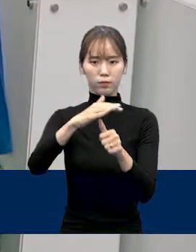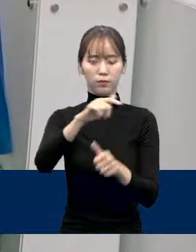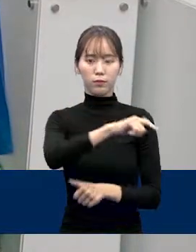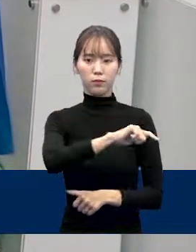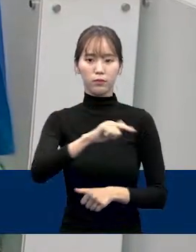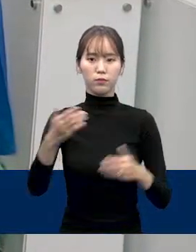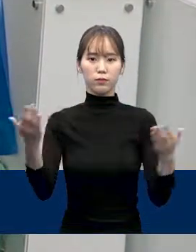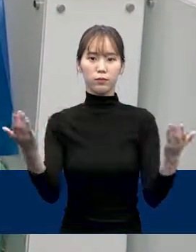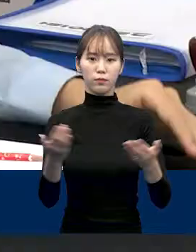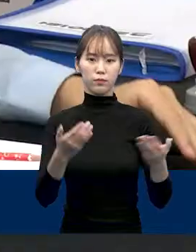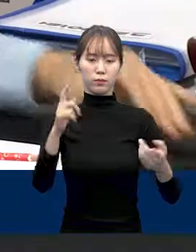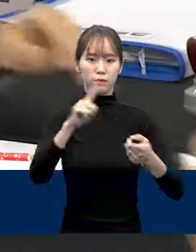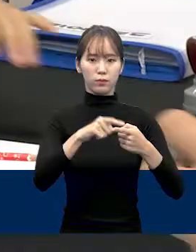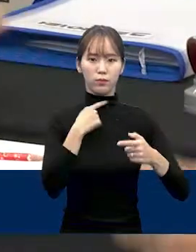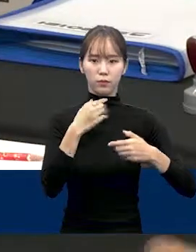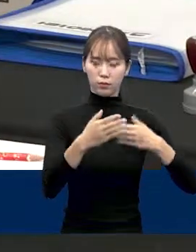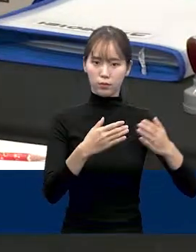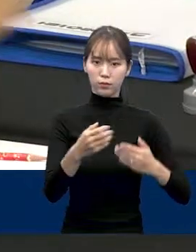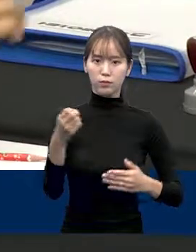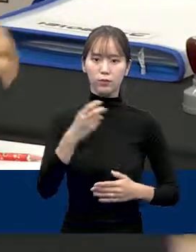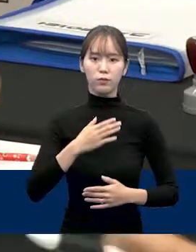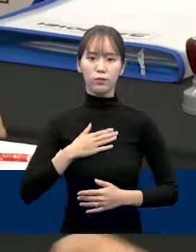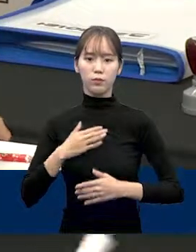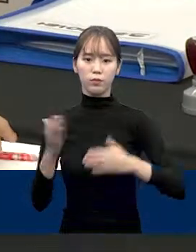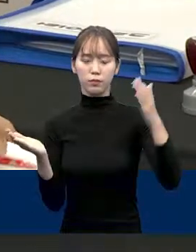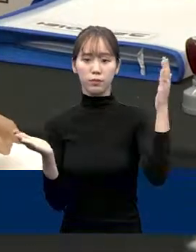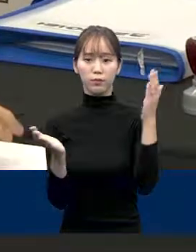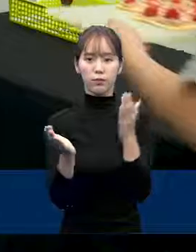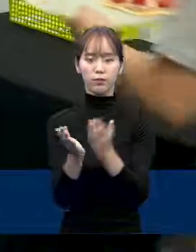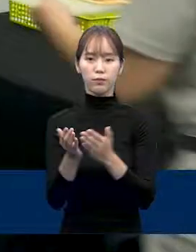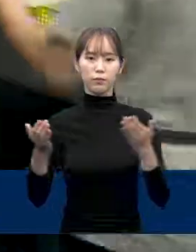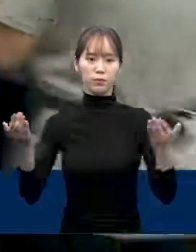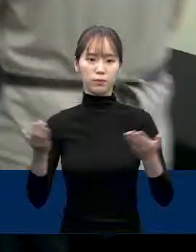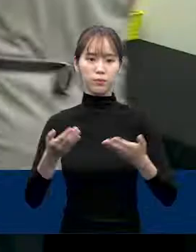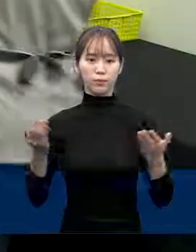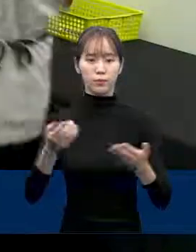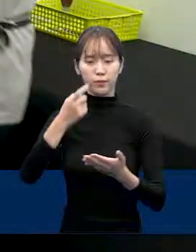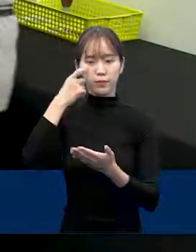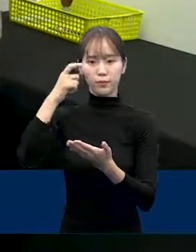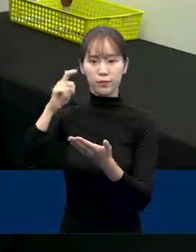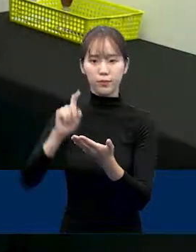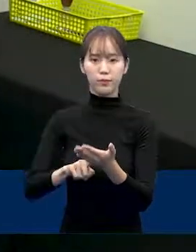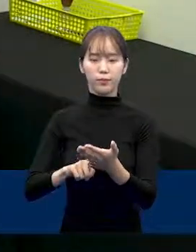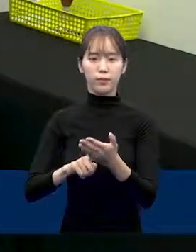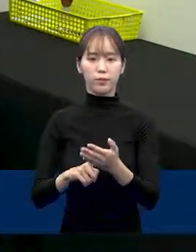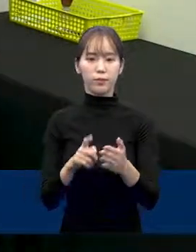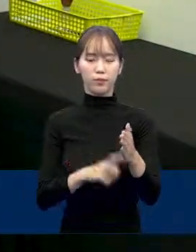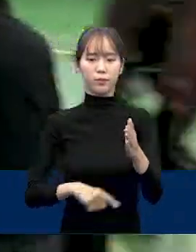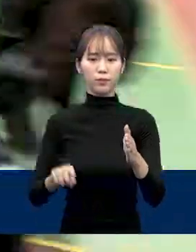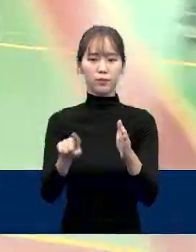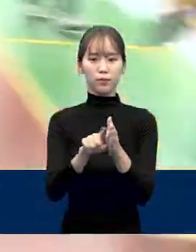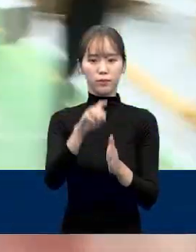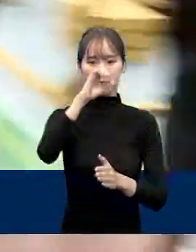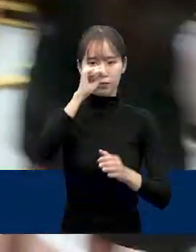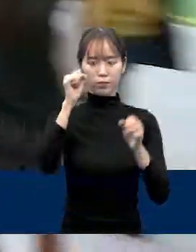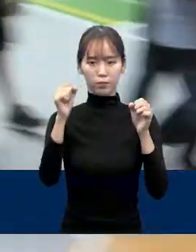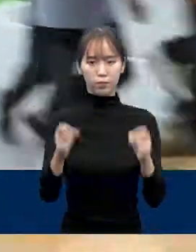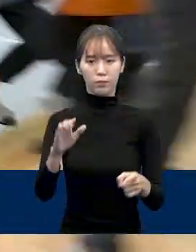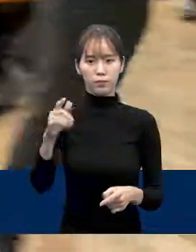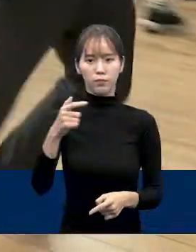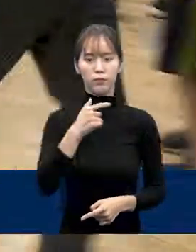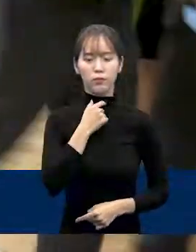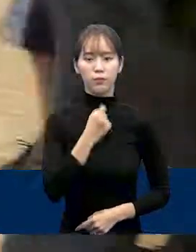직업을 체험하고 자신의 진로와 적성을 찾아 주체적으로 진로를 결정하는데 좋은 기회가 되기를